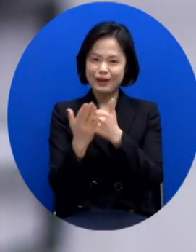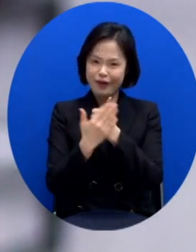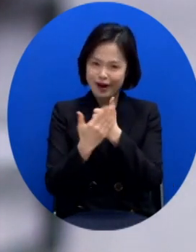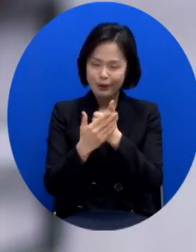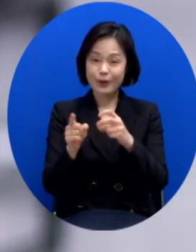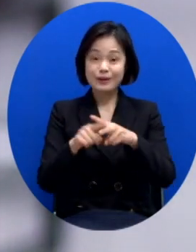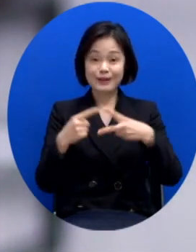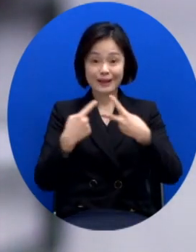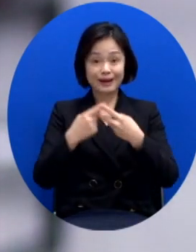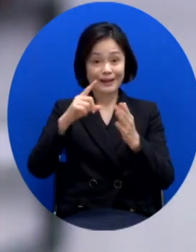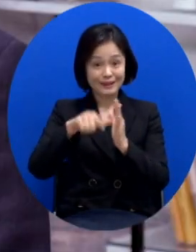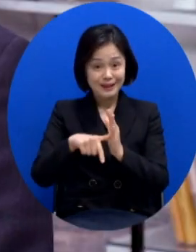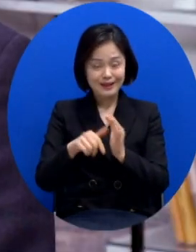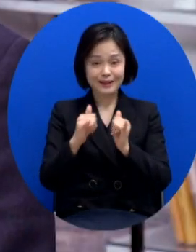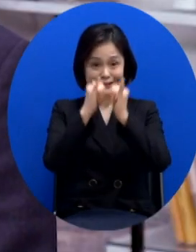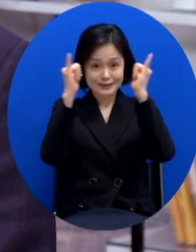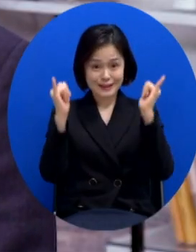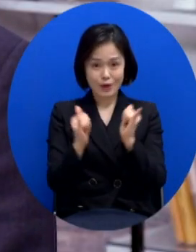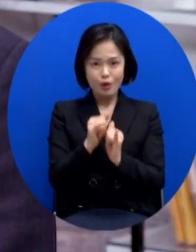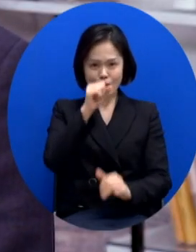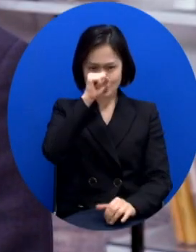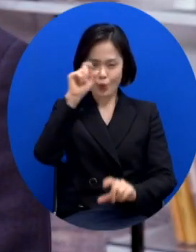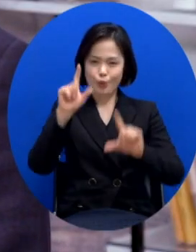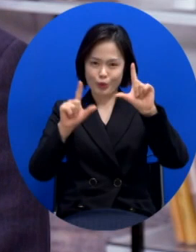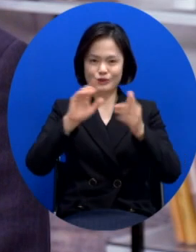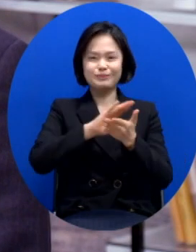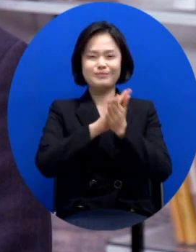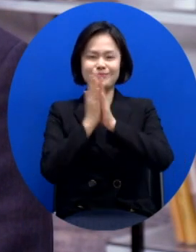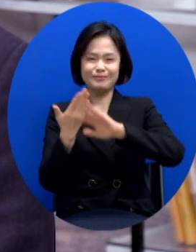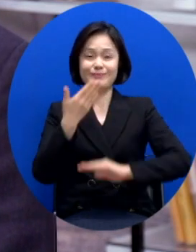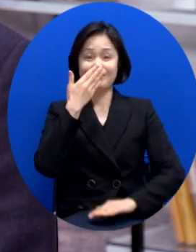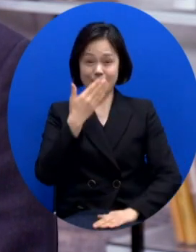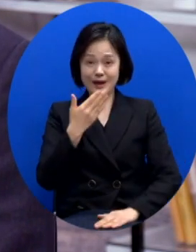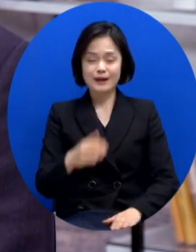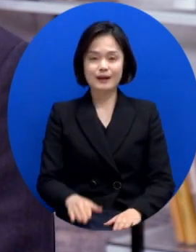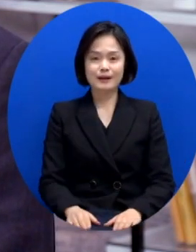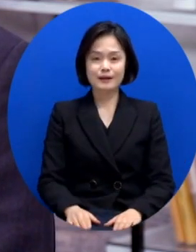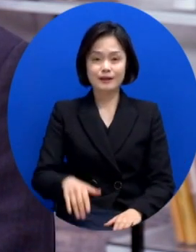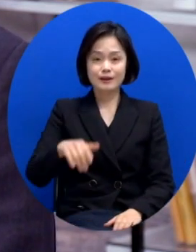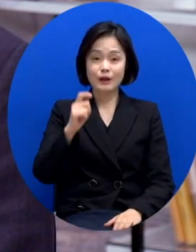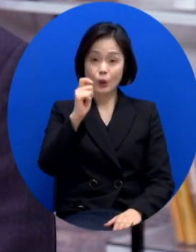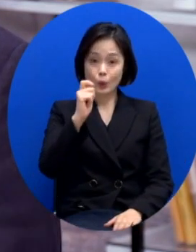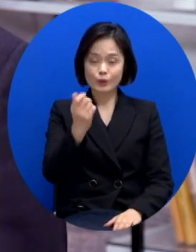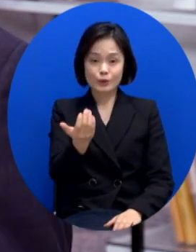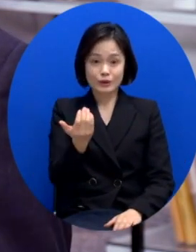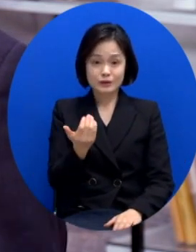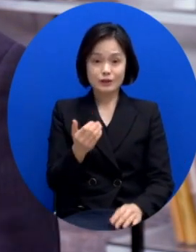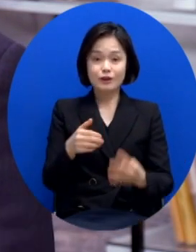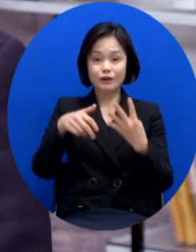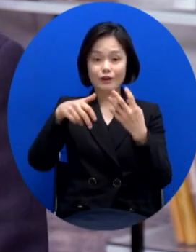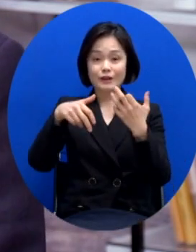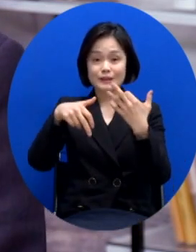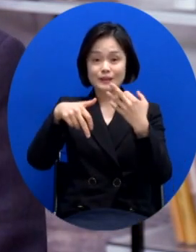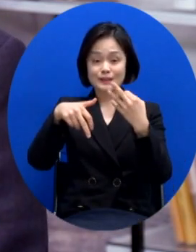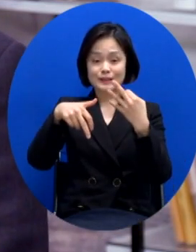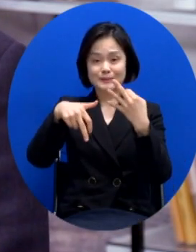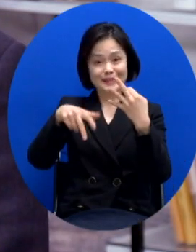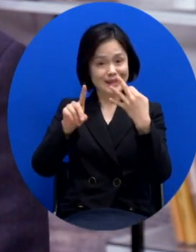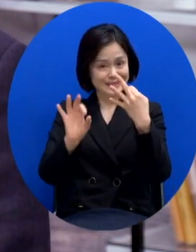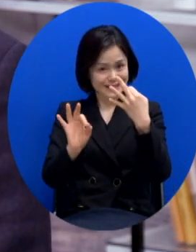밝아질 것입니다 고린도 전 소 14장에 보면 모든 곳을 품 있게 하고